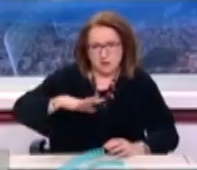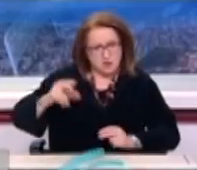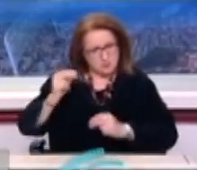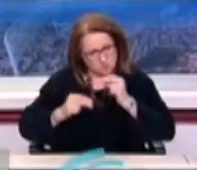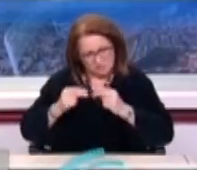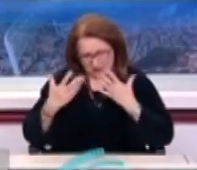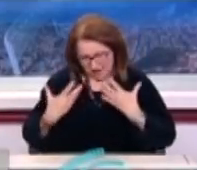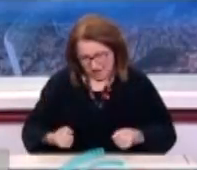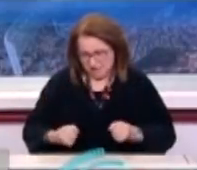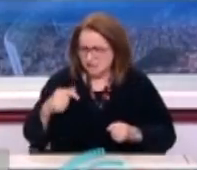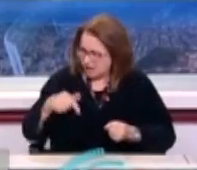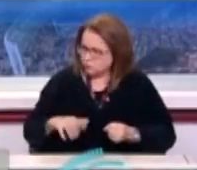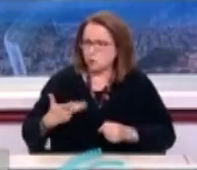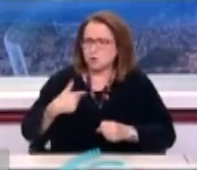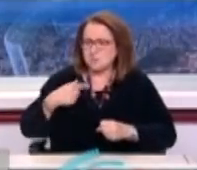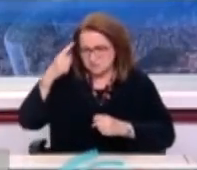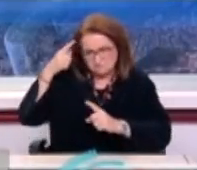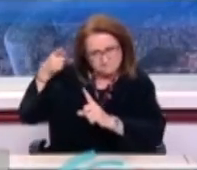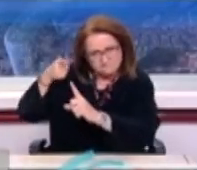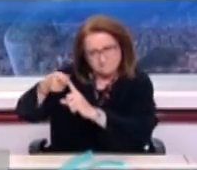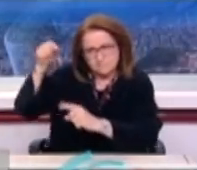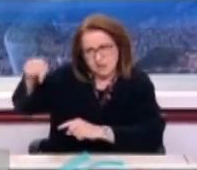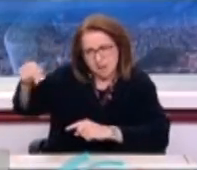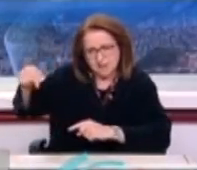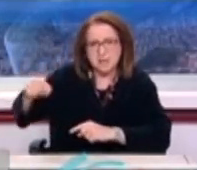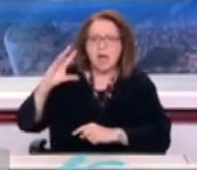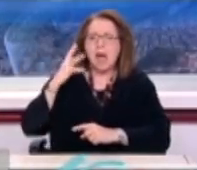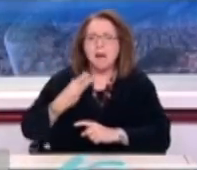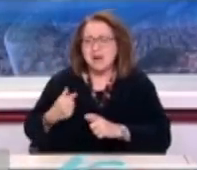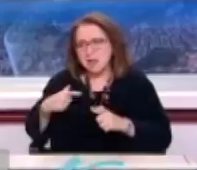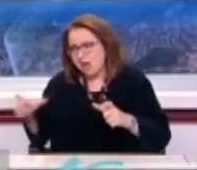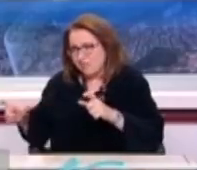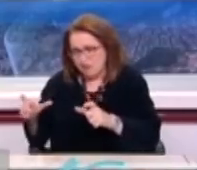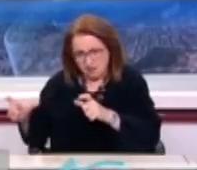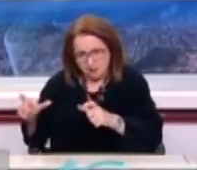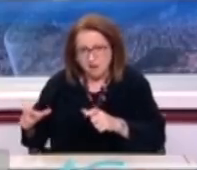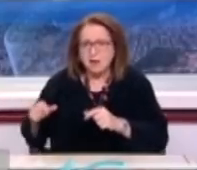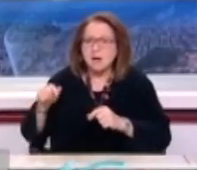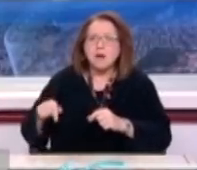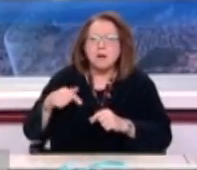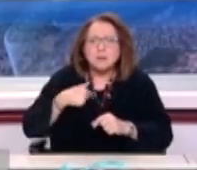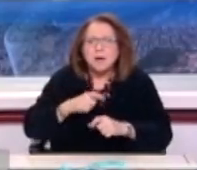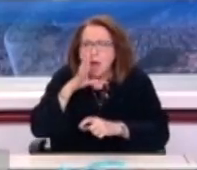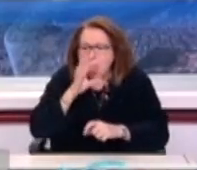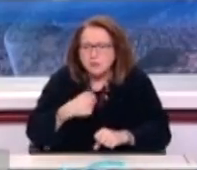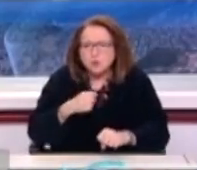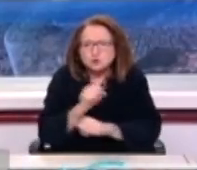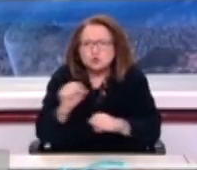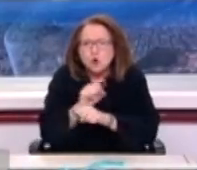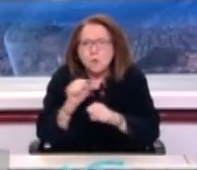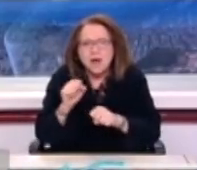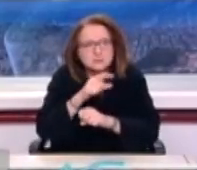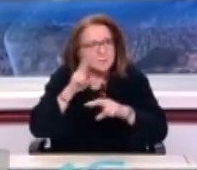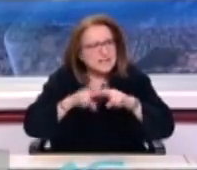στιγμή ο στόχος μας, είναι το κεντρικό σημείο επιτήρησης, και έγινε από χώρα που δεν την περιμέναμε, κάτω από τη μύτη